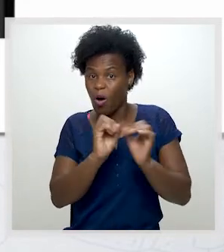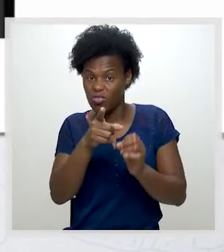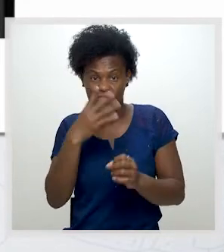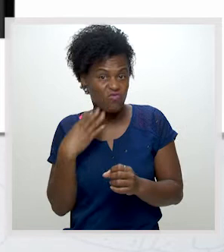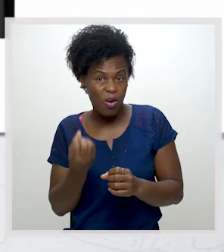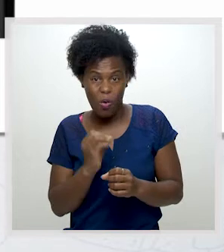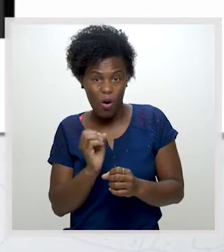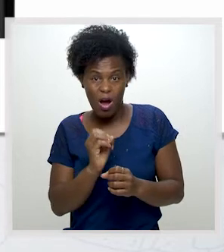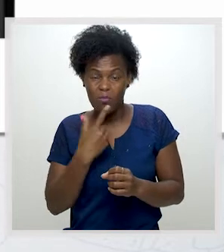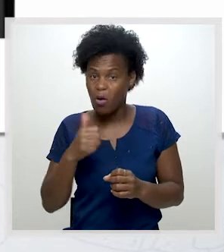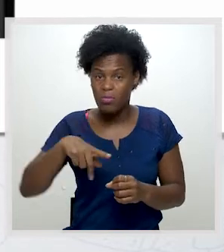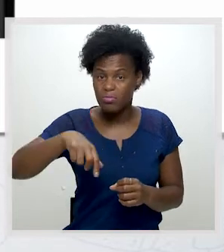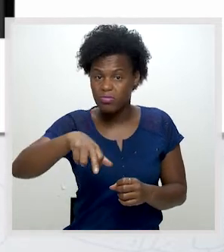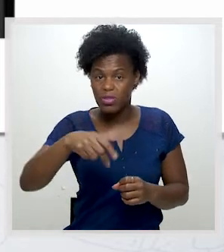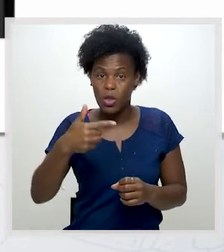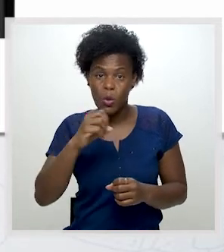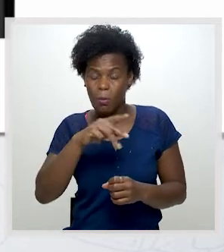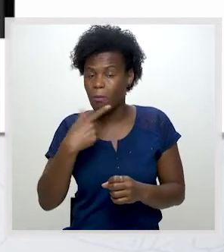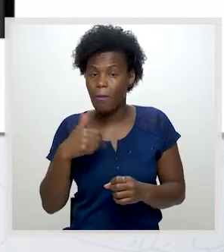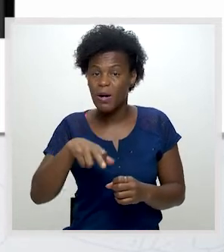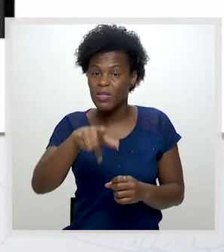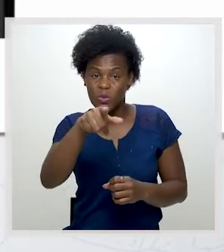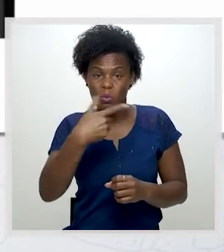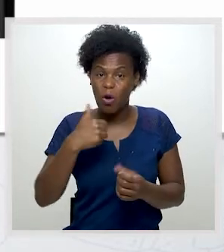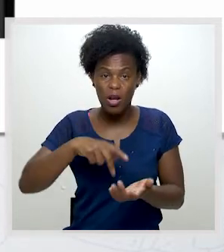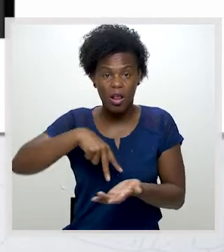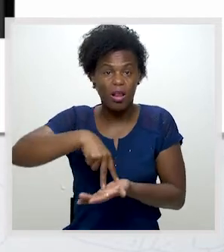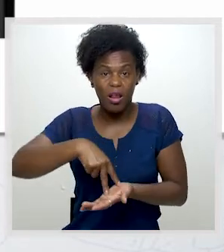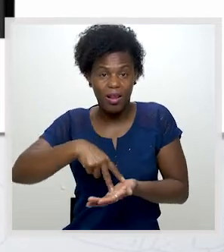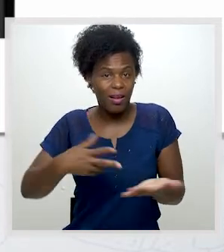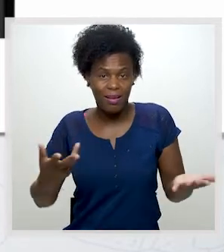honte? Thomas ne peut pas marcher. Et vous? Vous n'êtes pas content d'être debout?